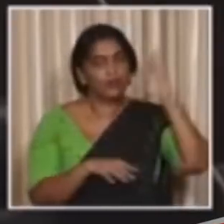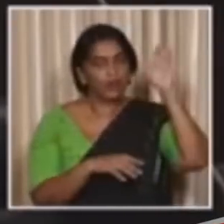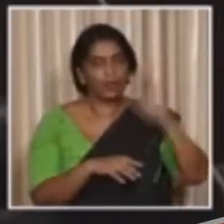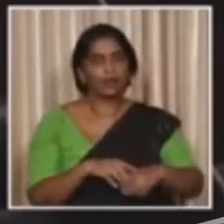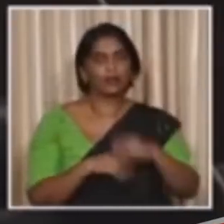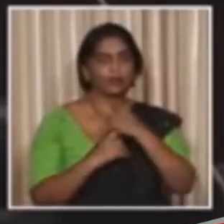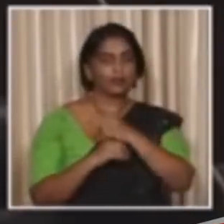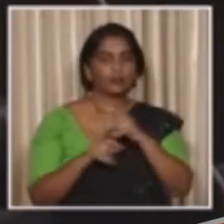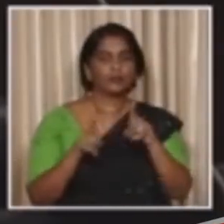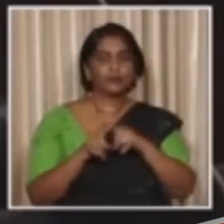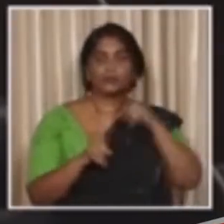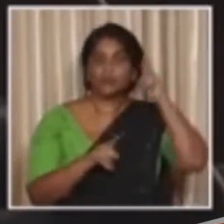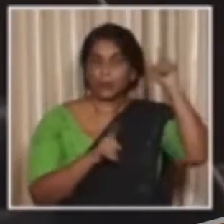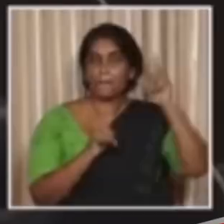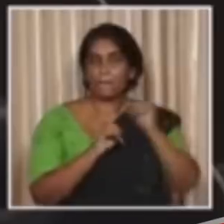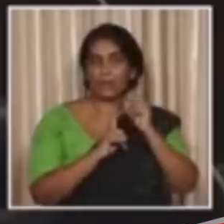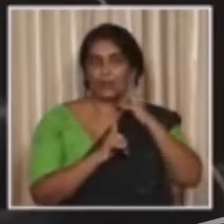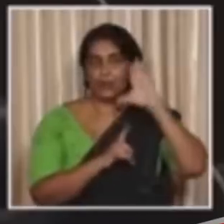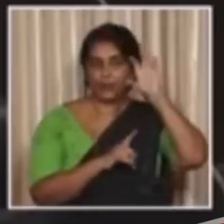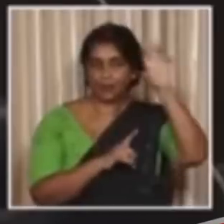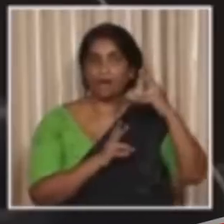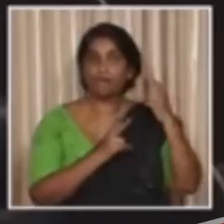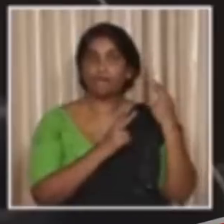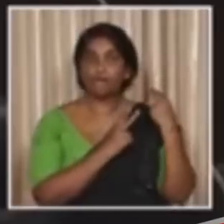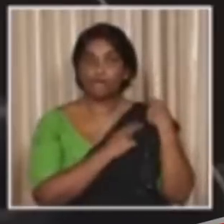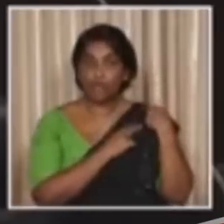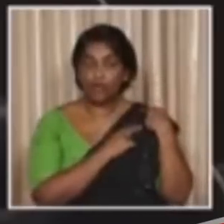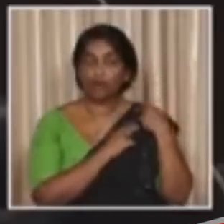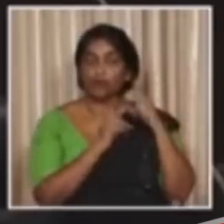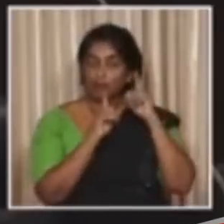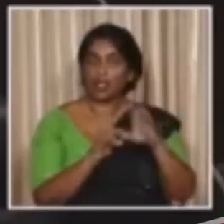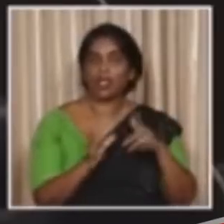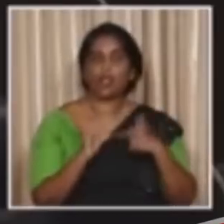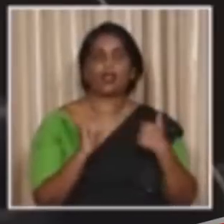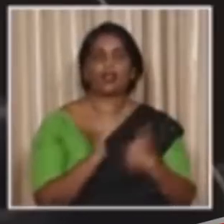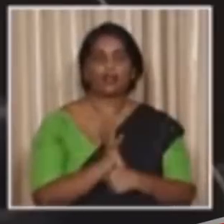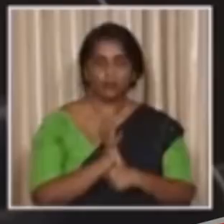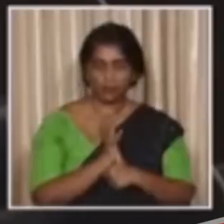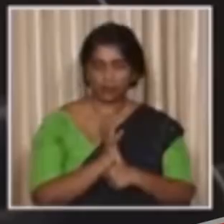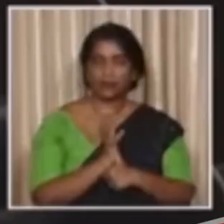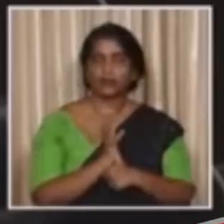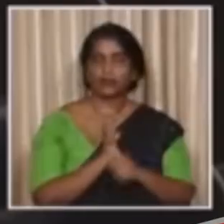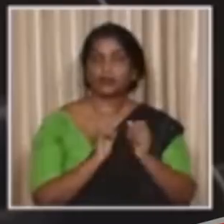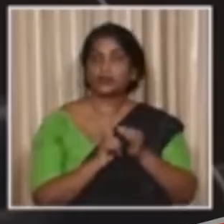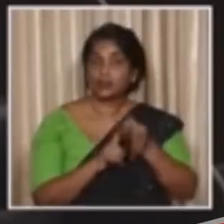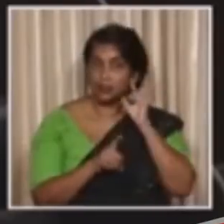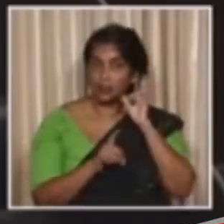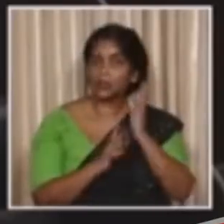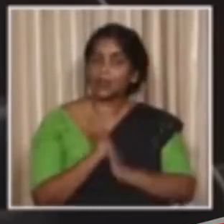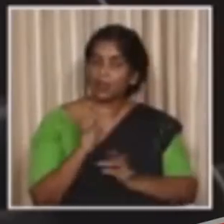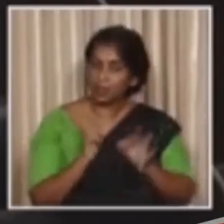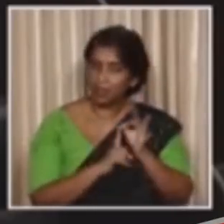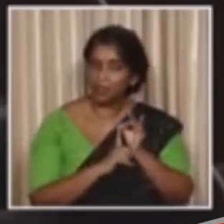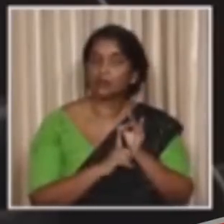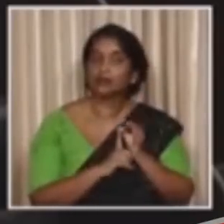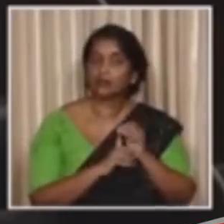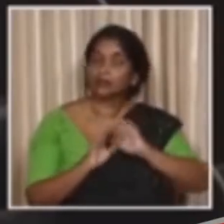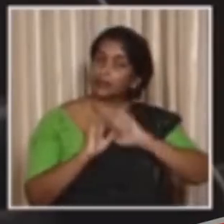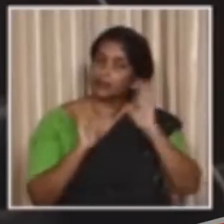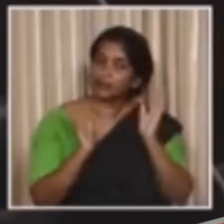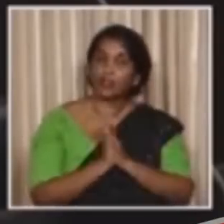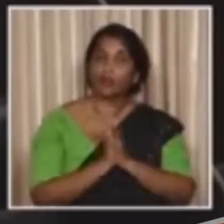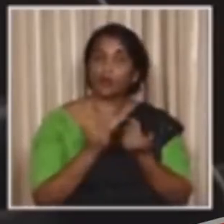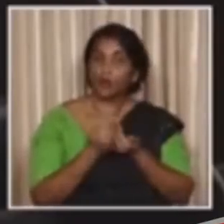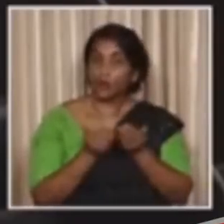පැපුවා නිව් විනි කියන රටේ තියෙනවා වගකීමෙන් බැඳී සිටීමේ පනතක්. සභාපතිලාද ඇමතිලාද ඒ කවුරුත්